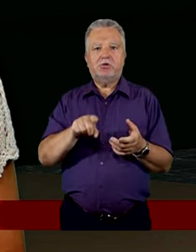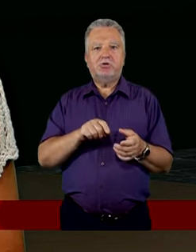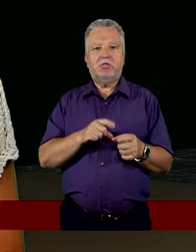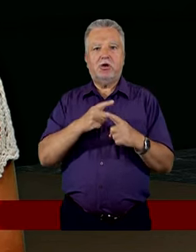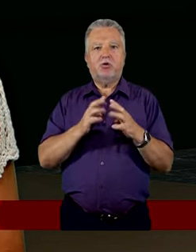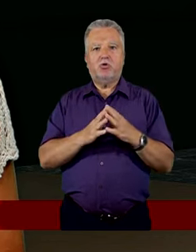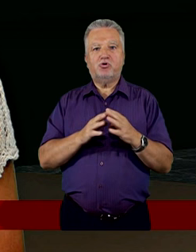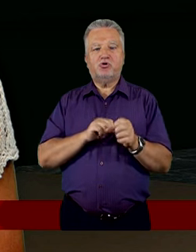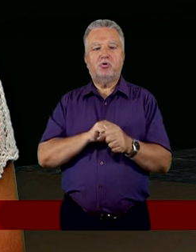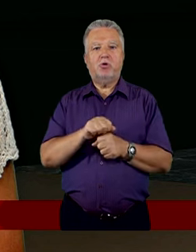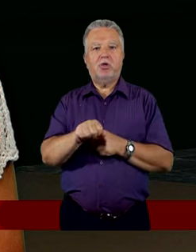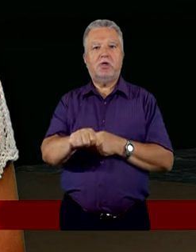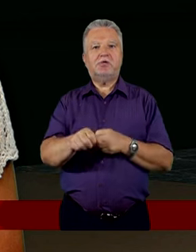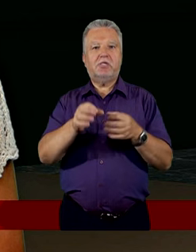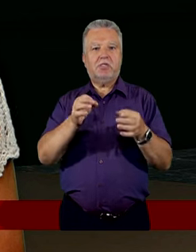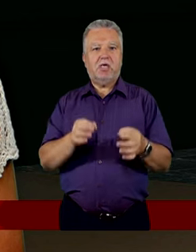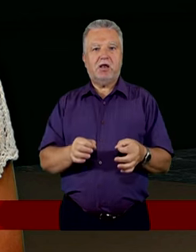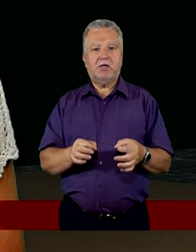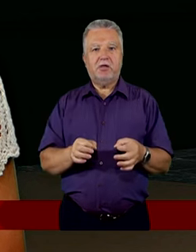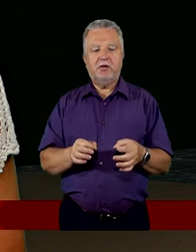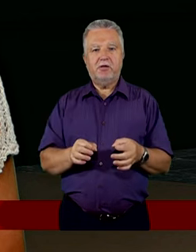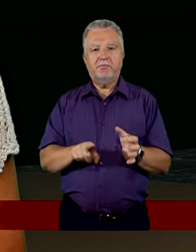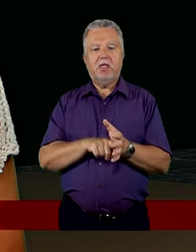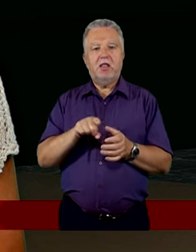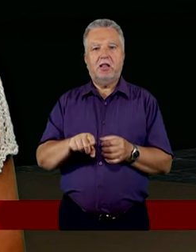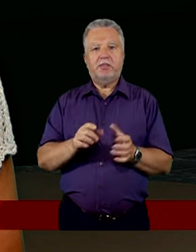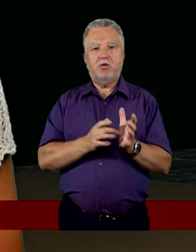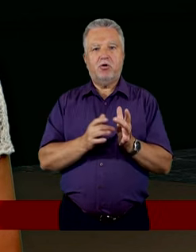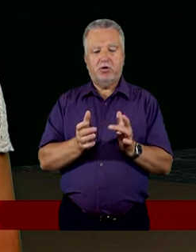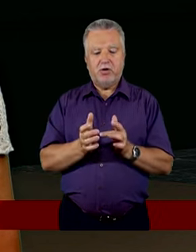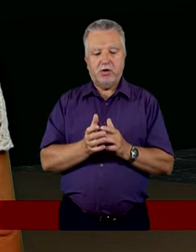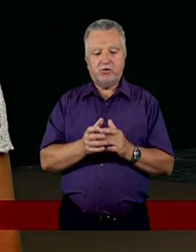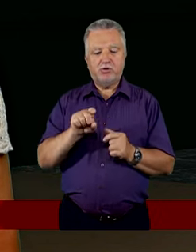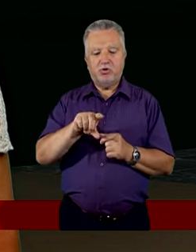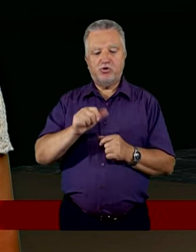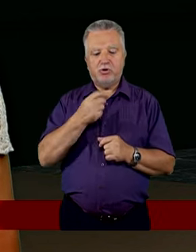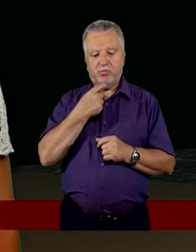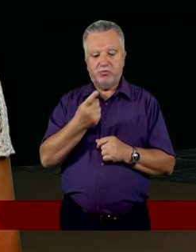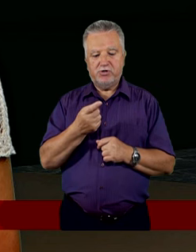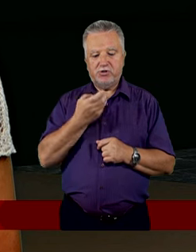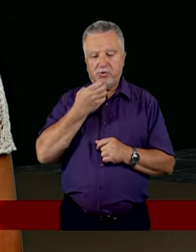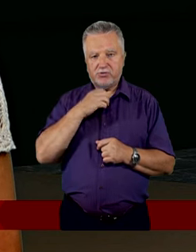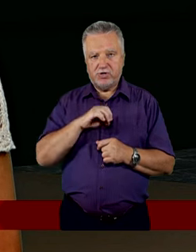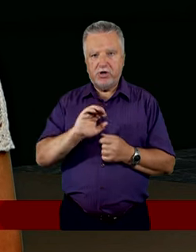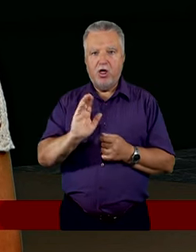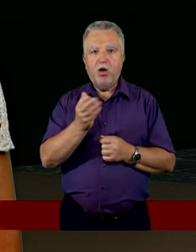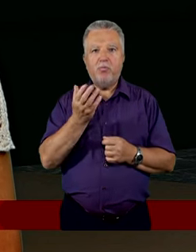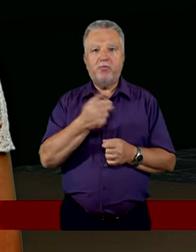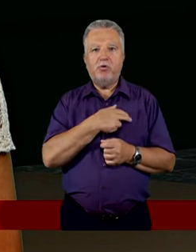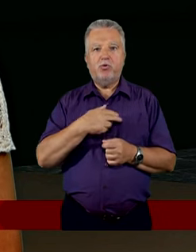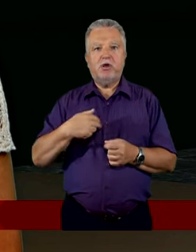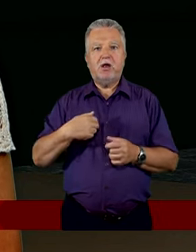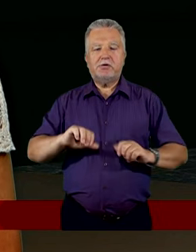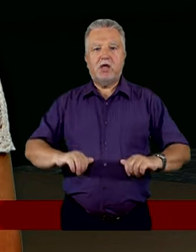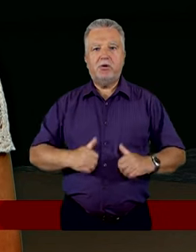kościół znajduje się, w jakim stanie. Dlatego Jezus, to co powiedzieliśmy wcześniej, powołuje nas